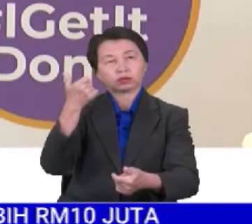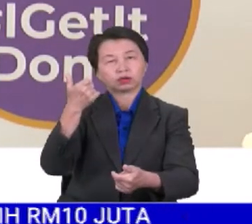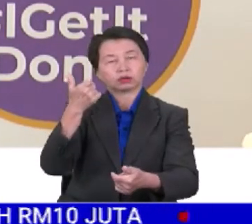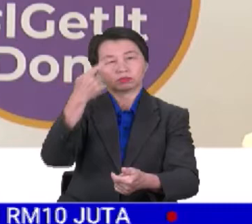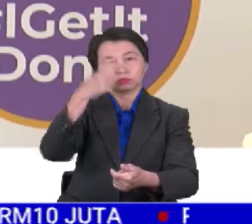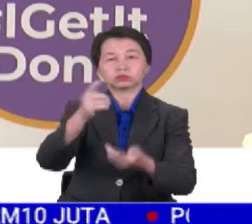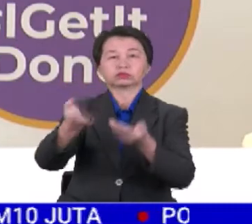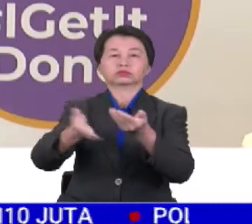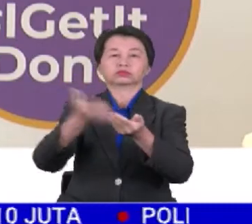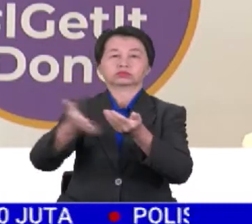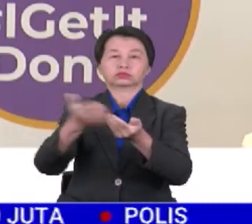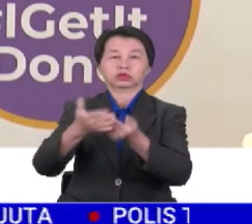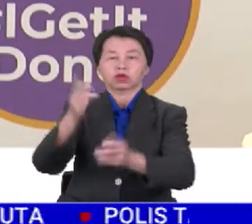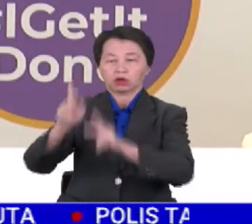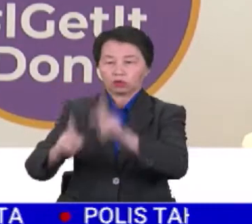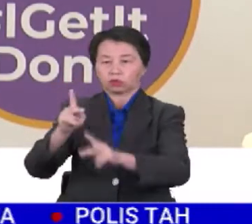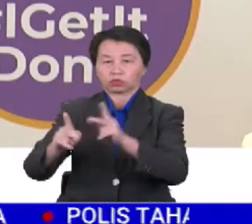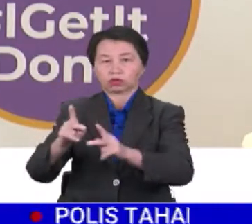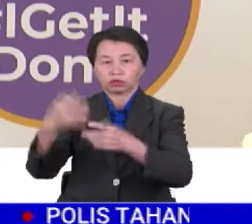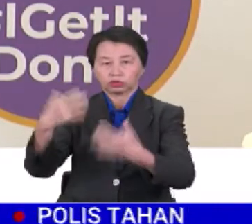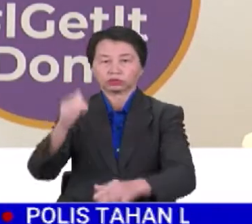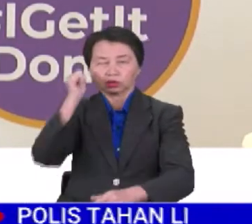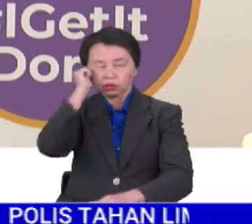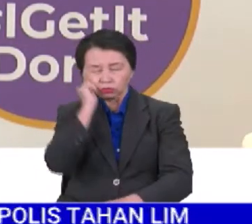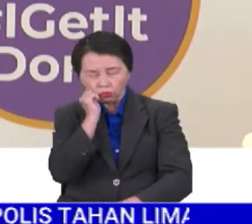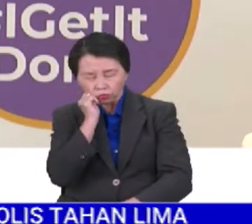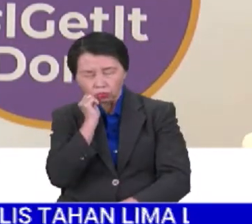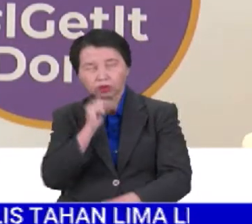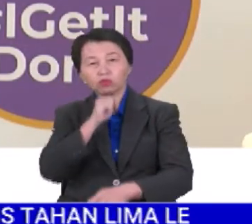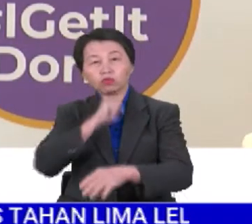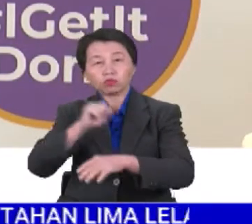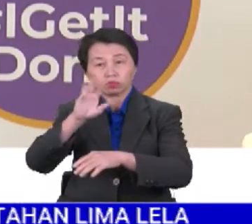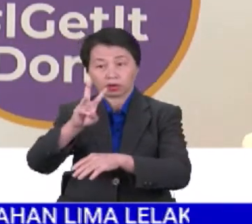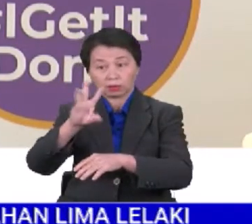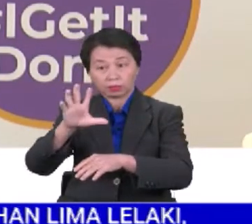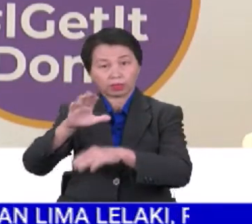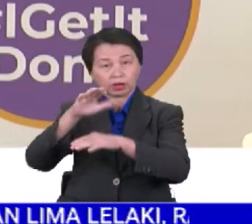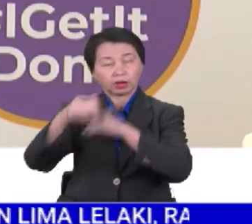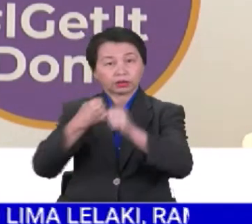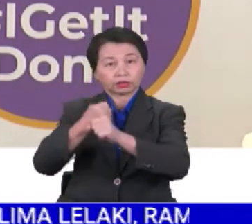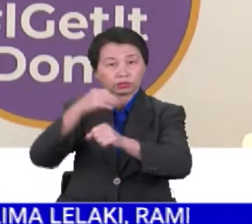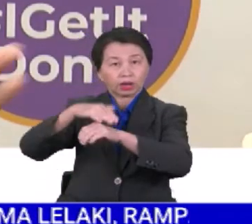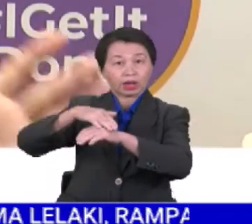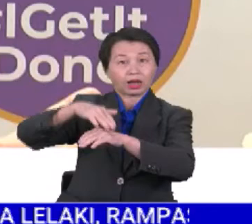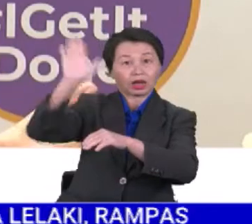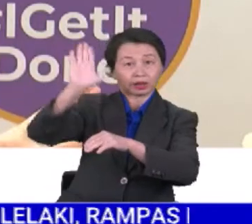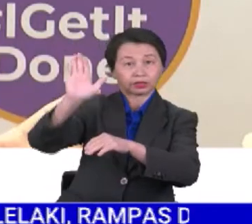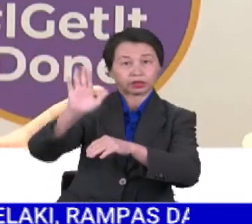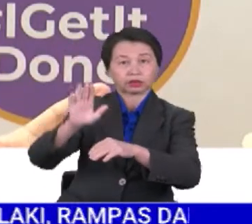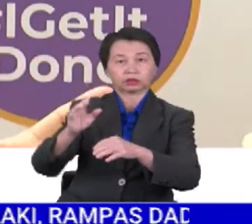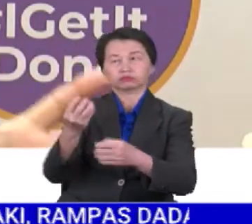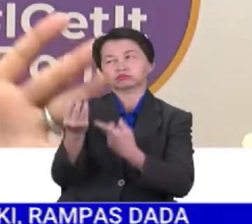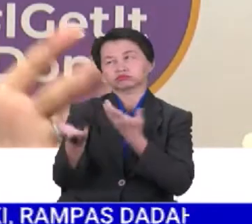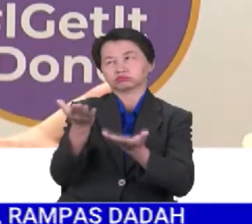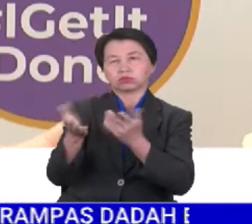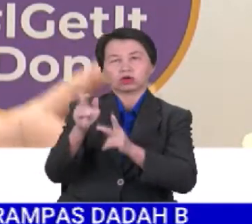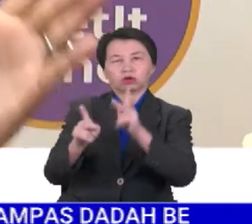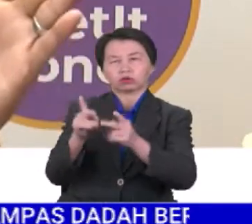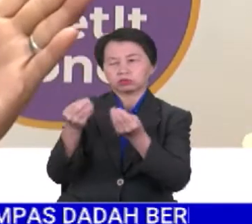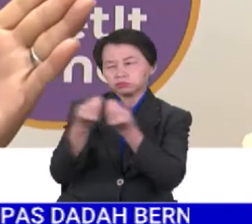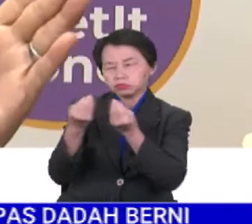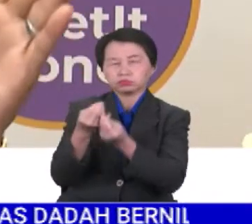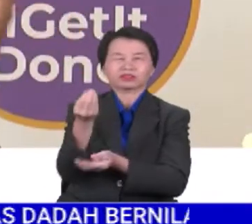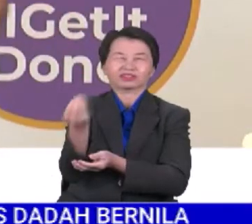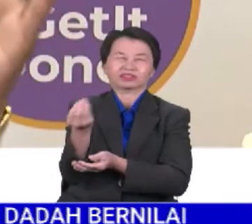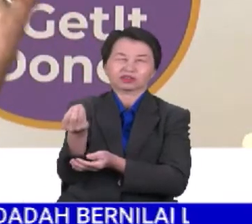untuk memudahkan lagi orang-orang yang 65 tahun ke atas dan saya percaya orang 65 tahun ke atas pun bukanlah bilangan yang ramai